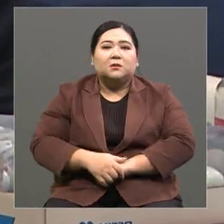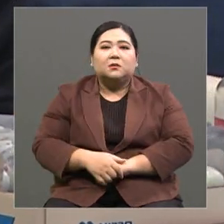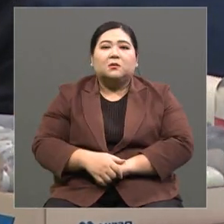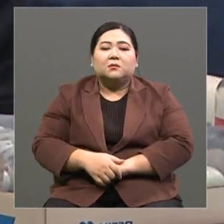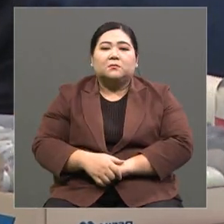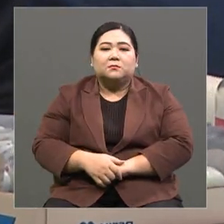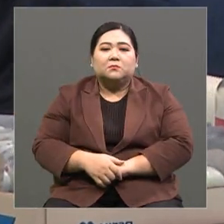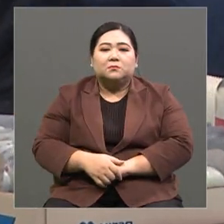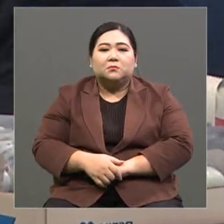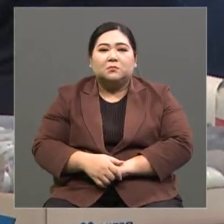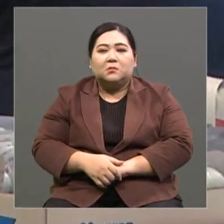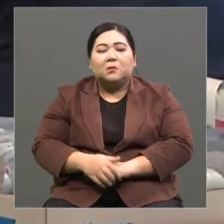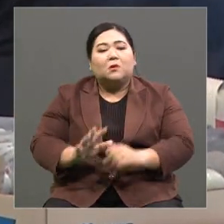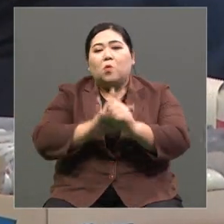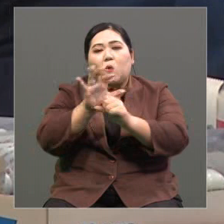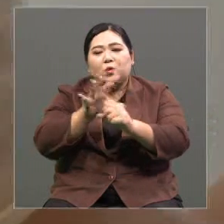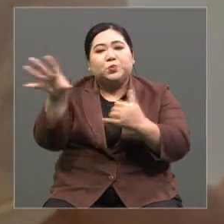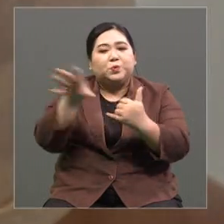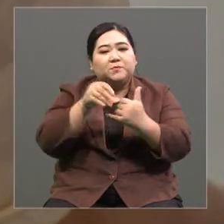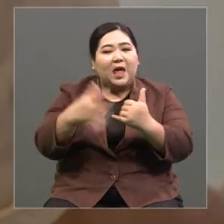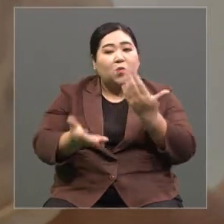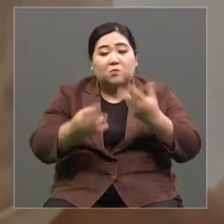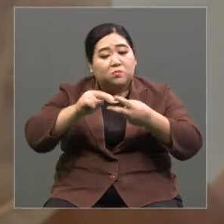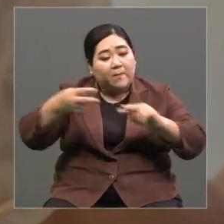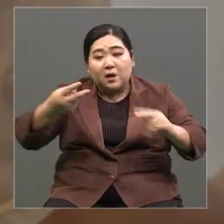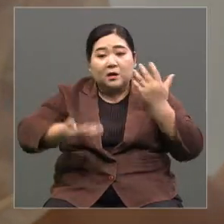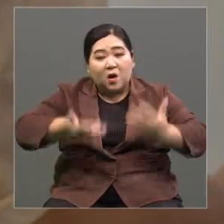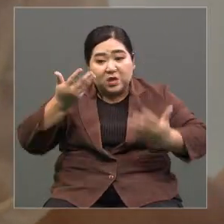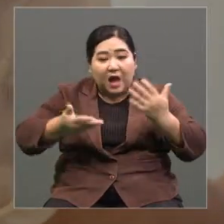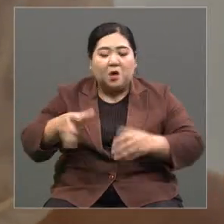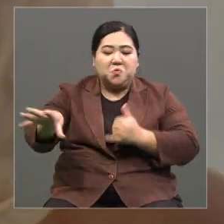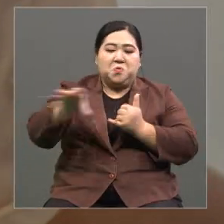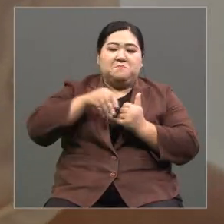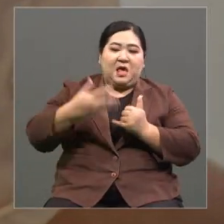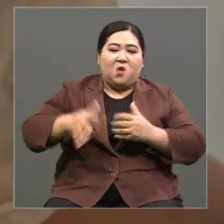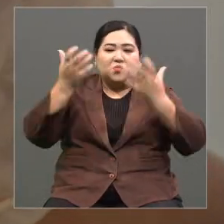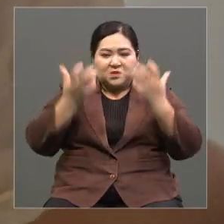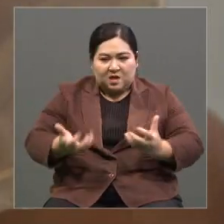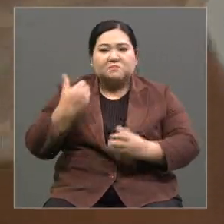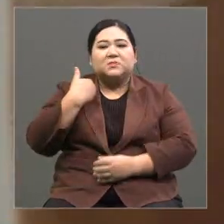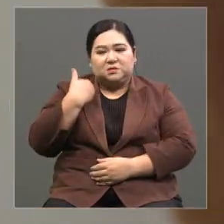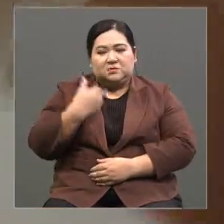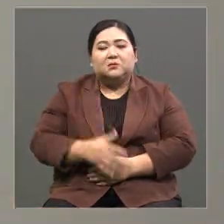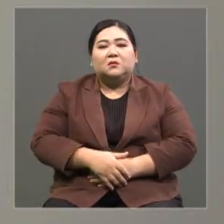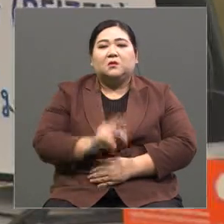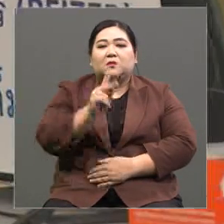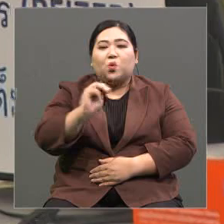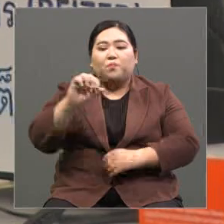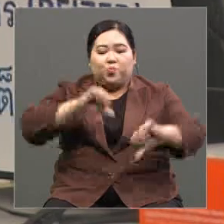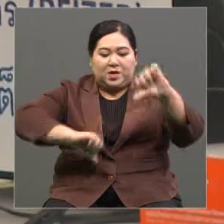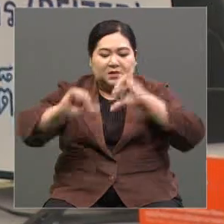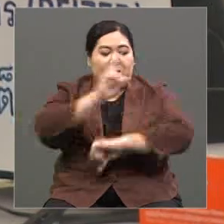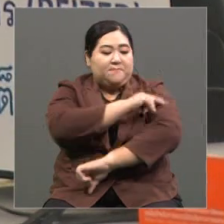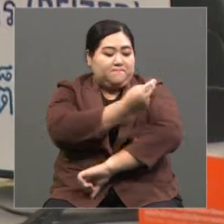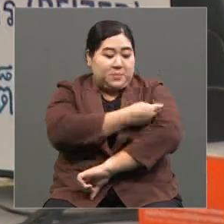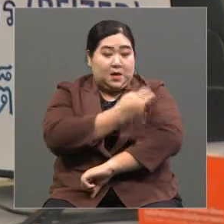ก็อาจจะก่อให้เกิดผลกระทบต่อสุขภาพมากกว่าปกติอีกทั้งทางกรมวิทยาศาสตร์การแพทย์ค่ะยังคงเฝ้าระวังการเปลี่ยน